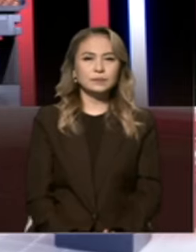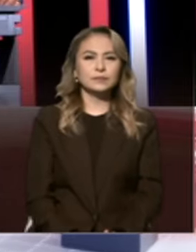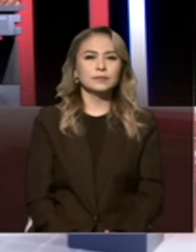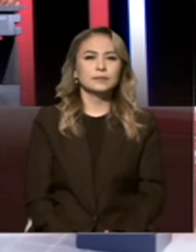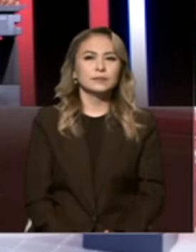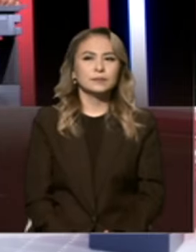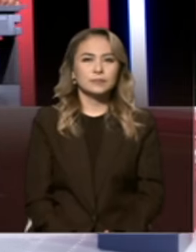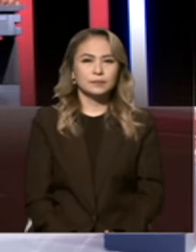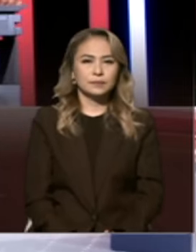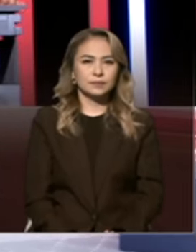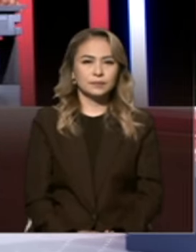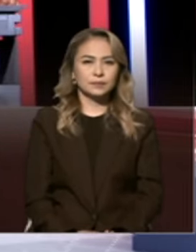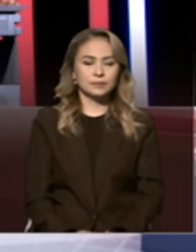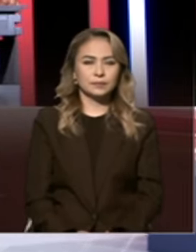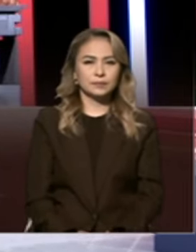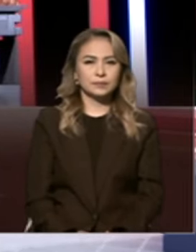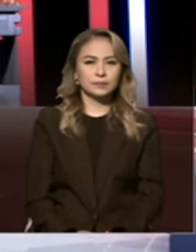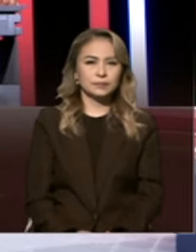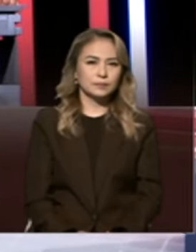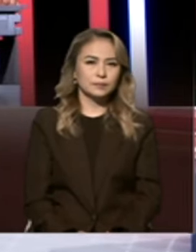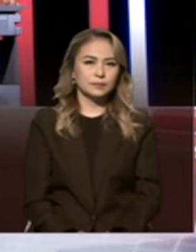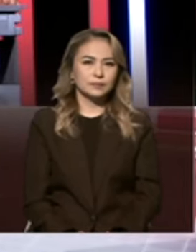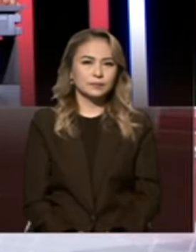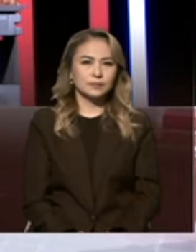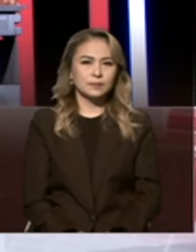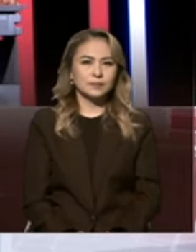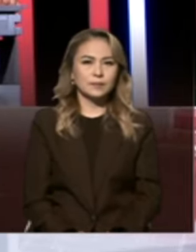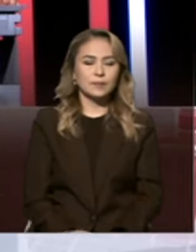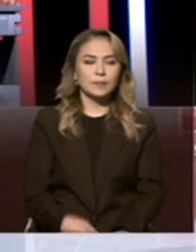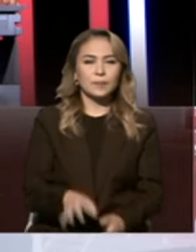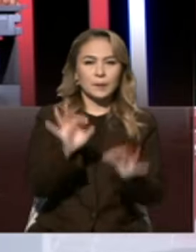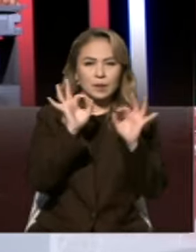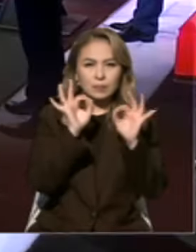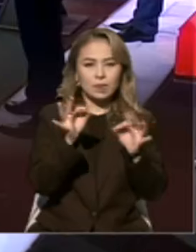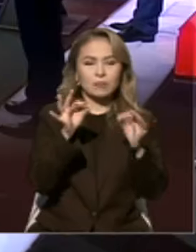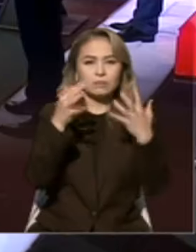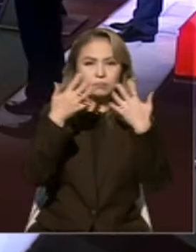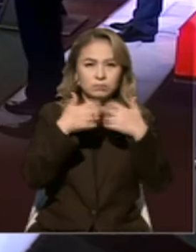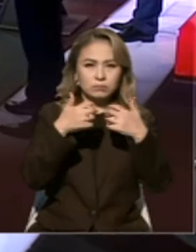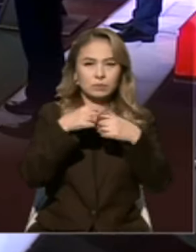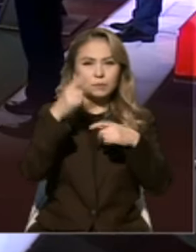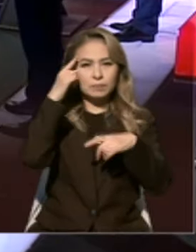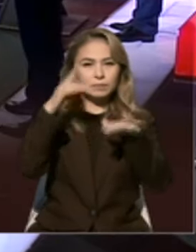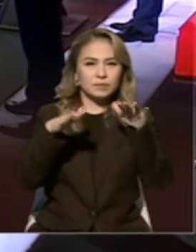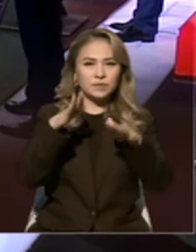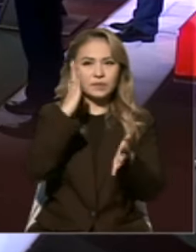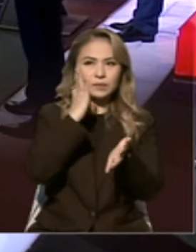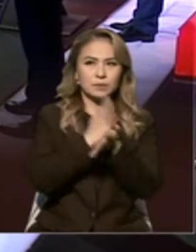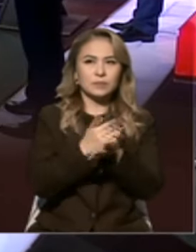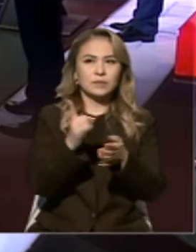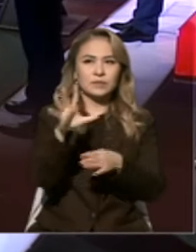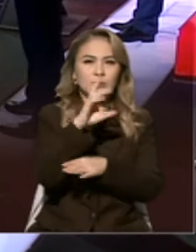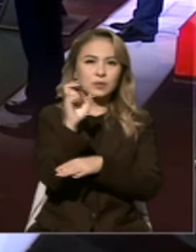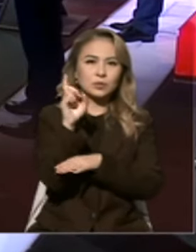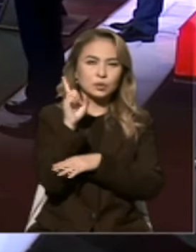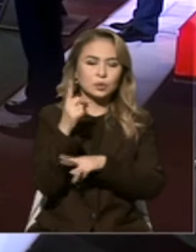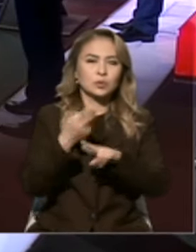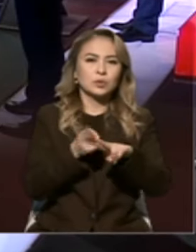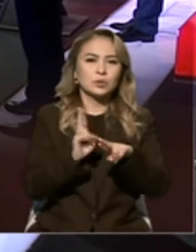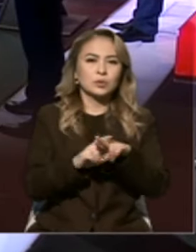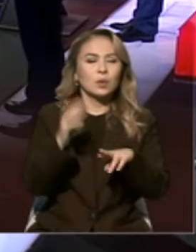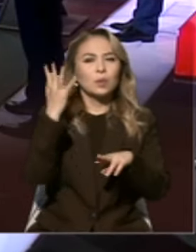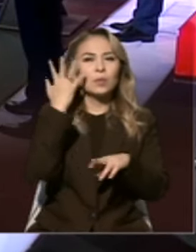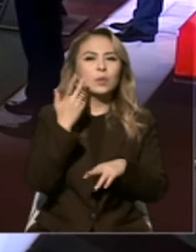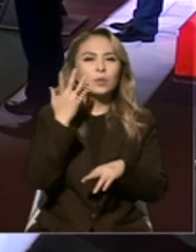кезеңге? Қазіргі кезде қараңыз. Болжам өте дұрыс қой орынды. Болжам бар, біз күтіп отырмыз. Сондықтан осында